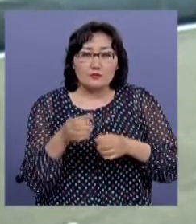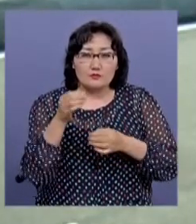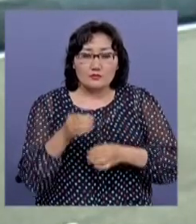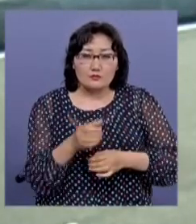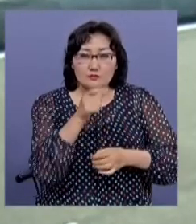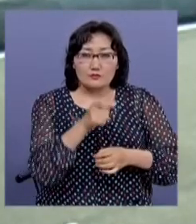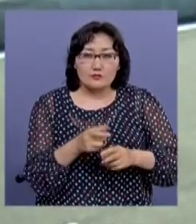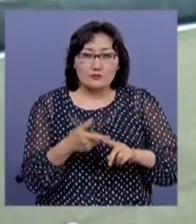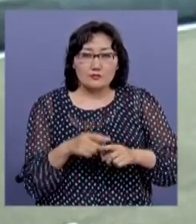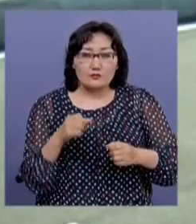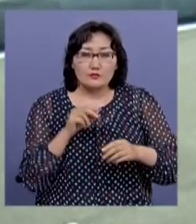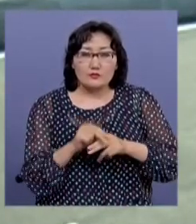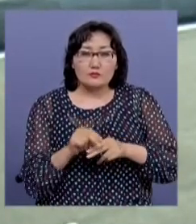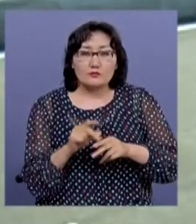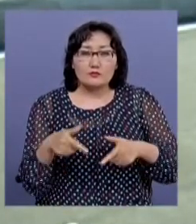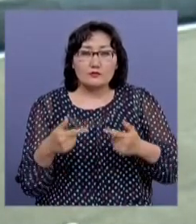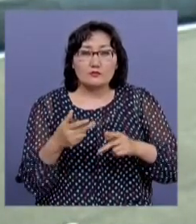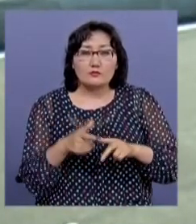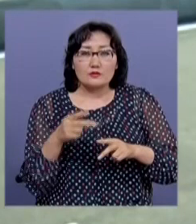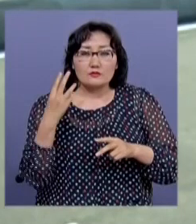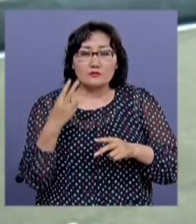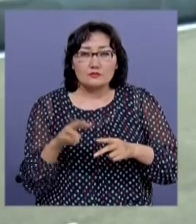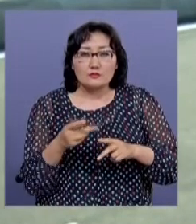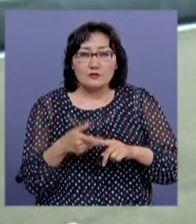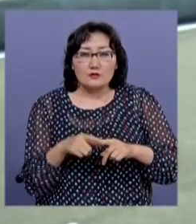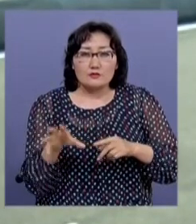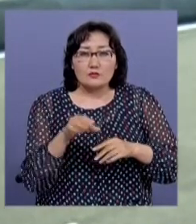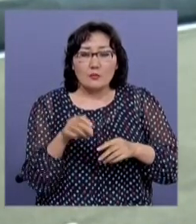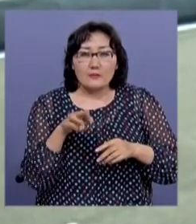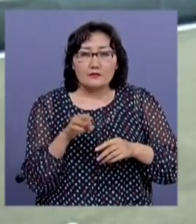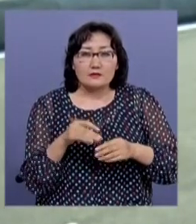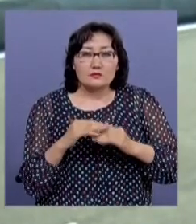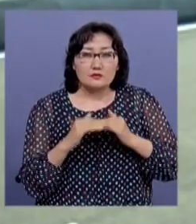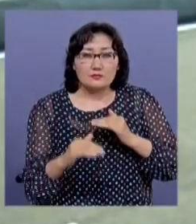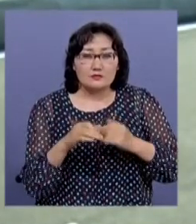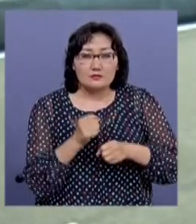көпірді бұрынғы қалпына келтіреді. Бұл жаңа технология. Ал жол тұтас монолитті жабымен жасалған.